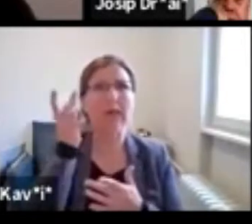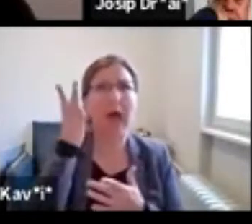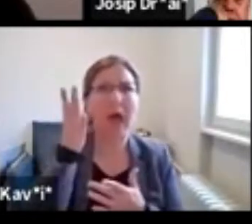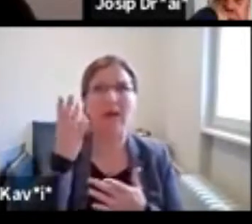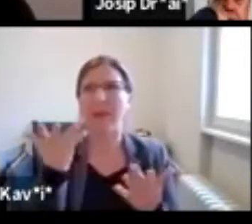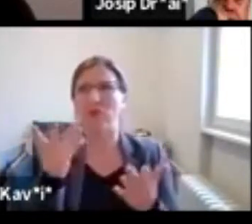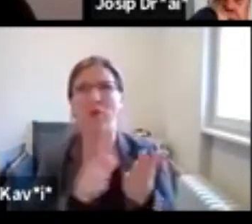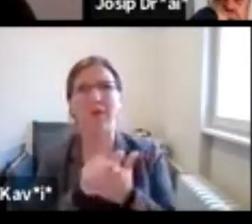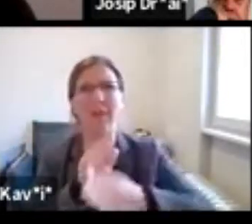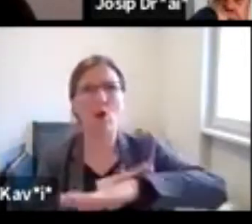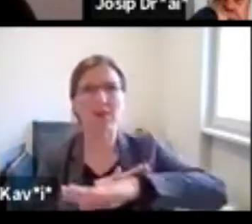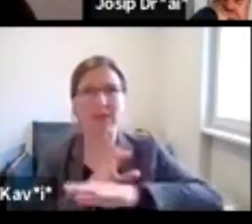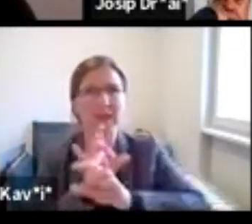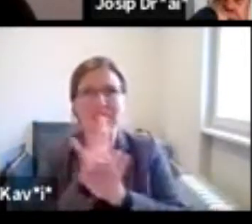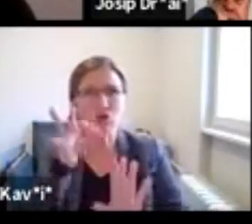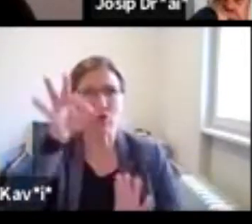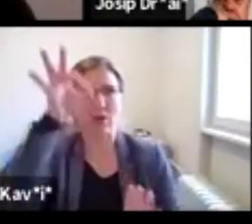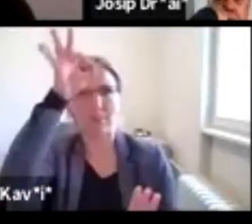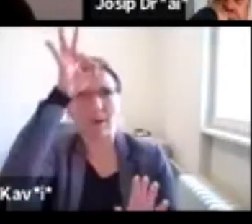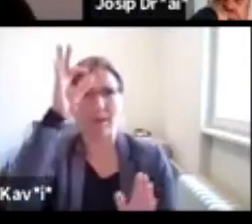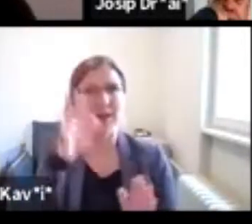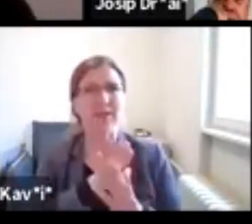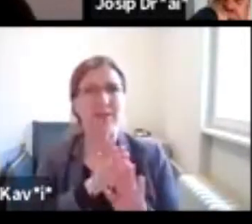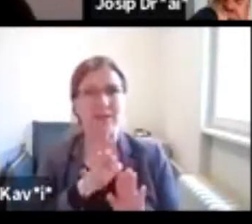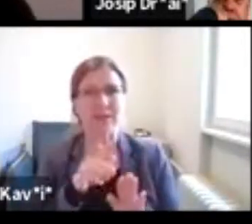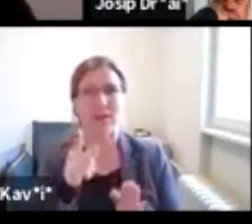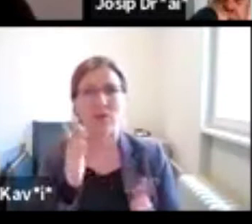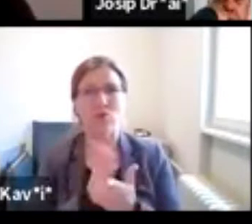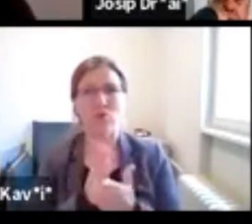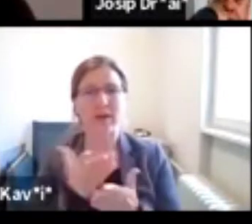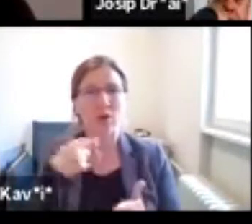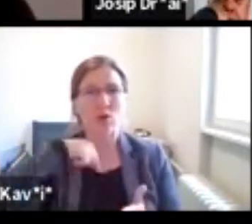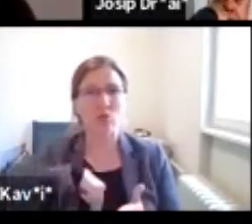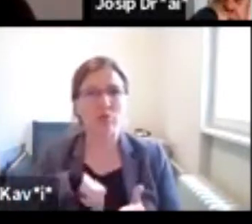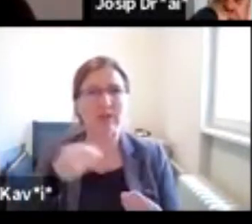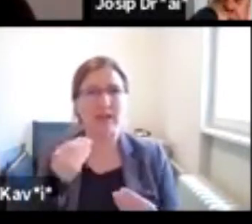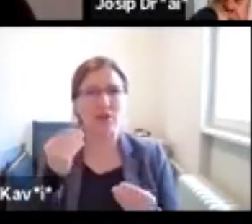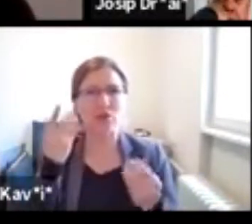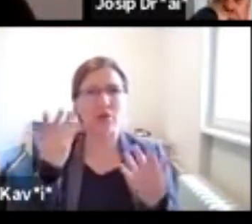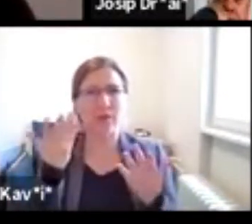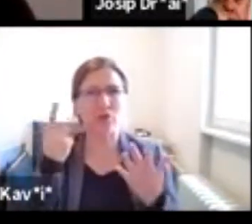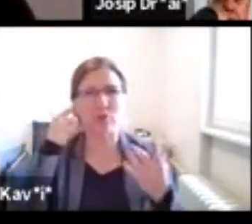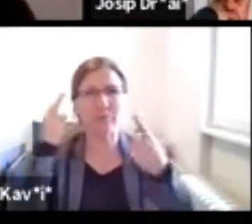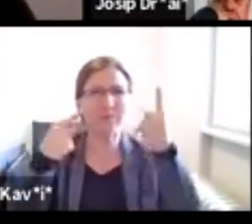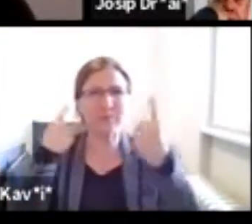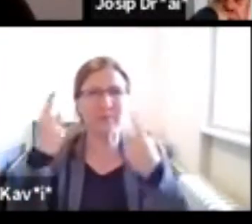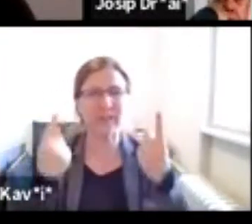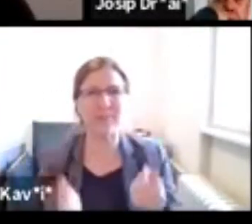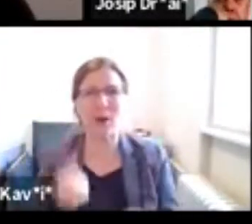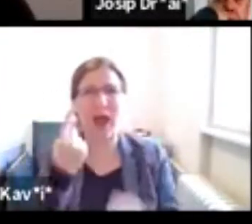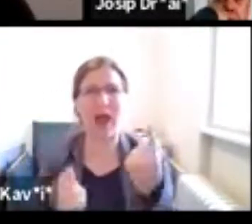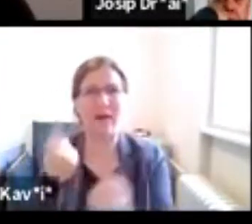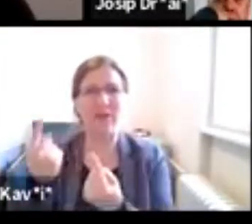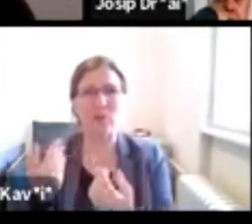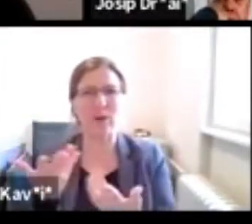i neki vaši košmari, dakle pojave neke iz realnosti koju ste živjeli i tako dalje. Tako da ja